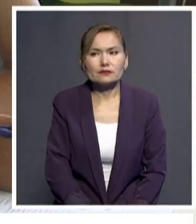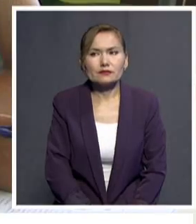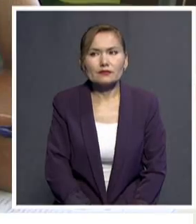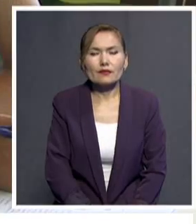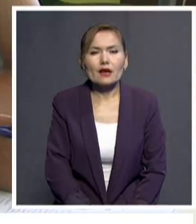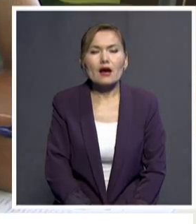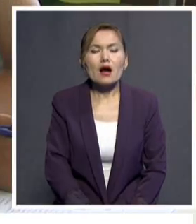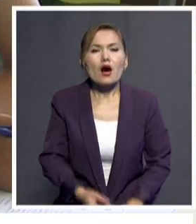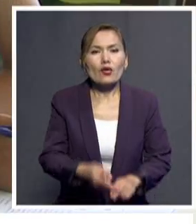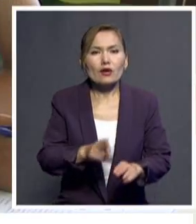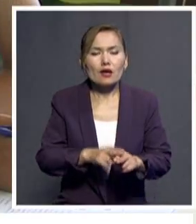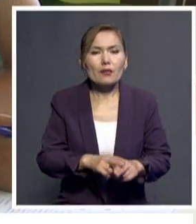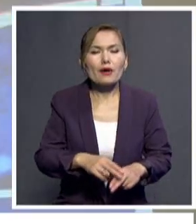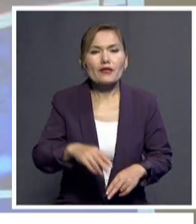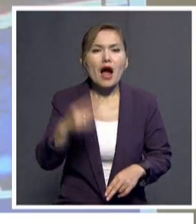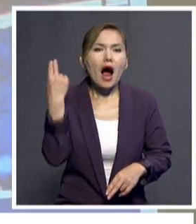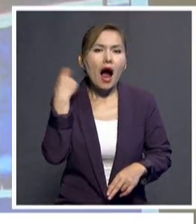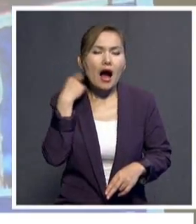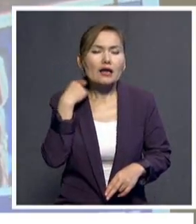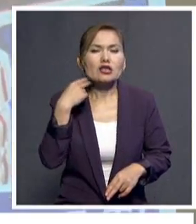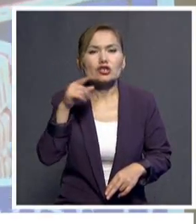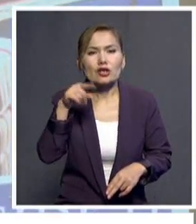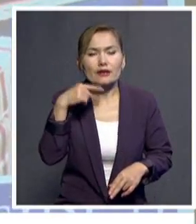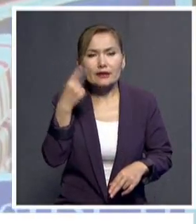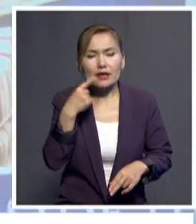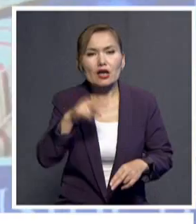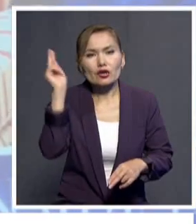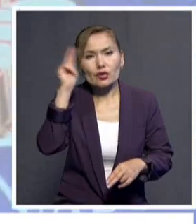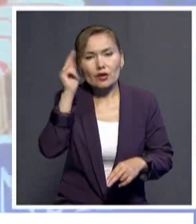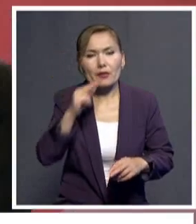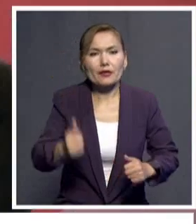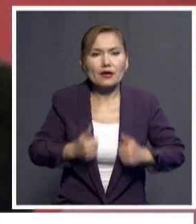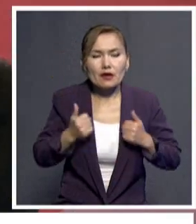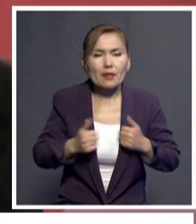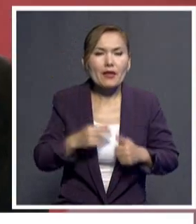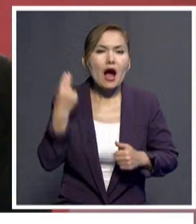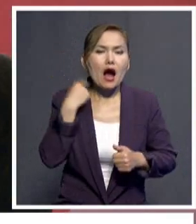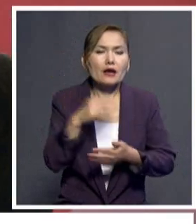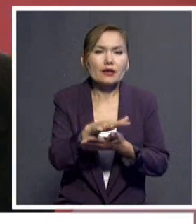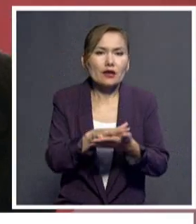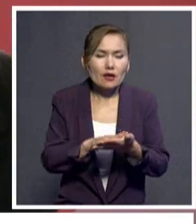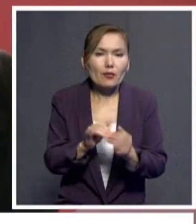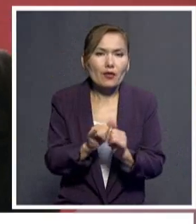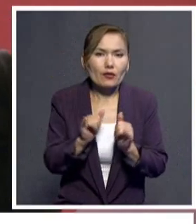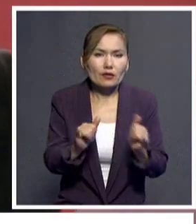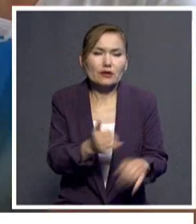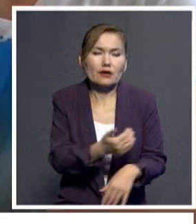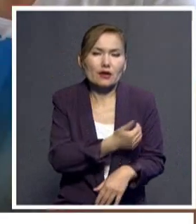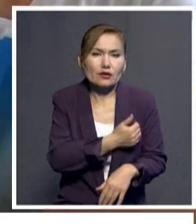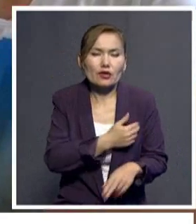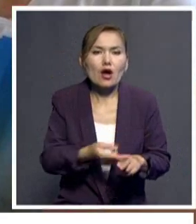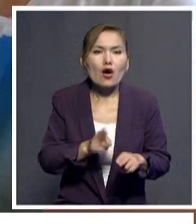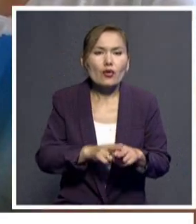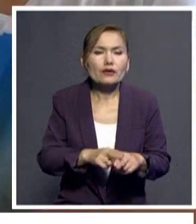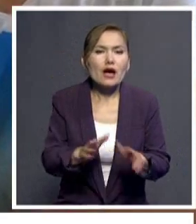Қаржы саласының көптеген термині ағылшын тілінде, сондықтан Шиара Әбдірахымқызы болдым, толдым демей ағылшын тілін оқып, білімін тереңдетіп жатыр. Өйткені осы